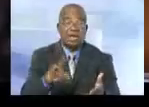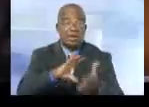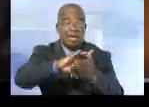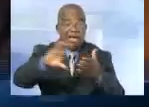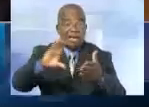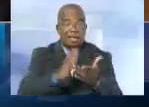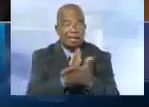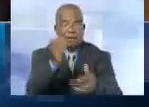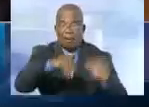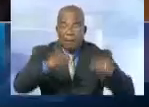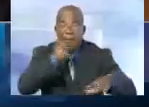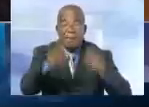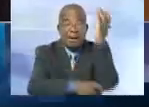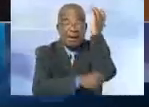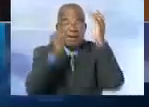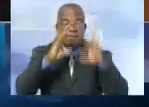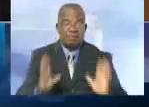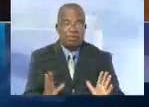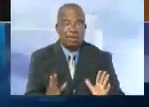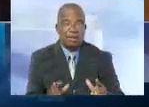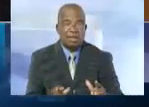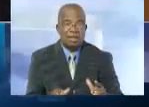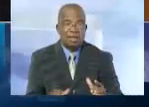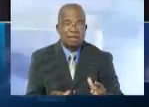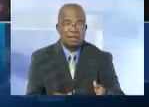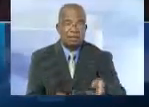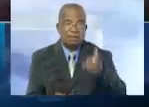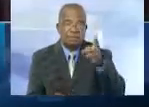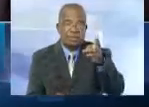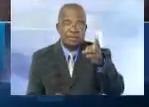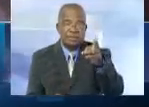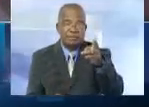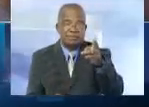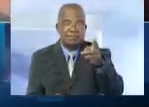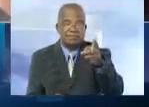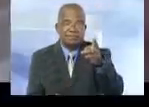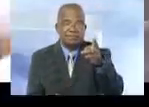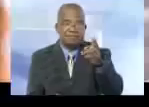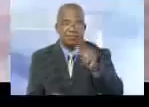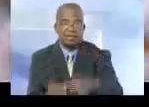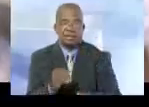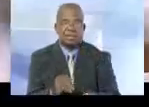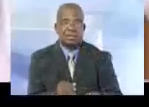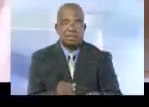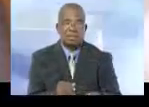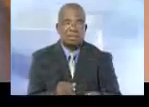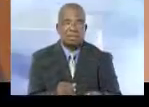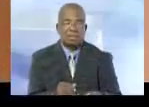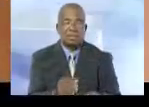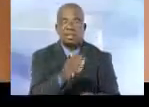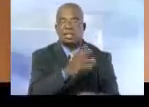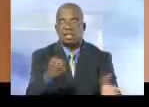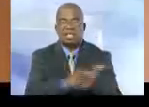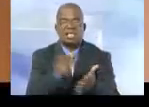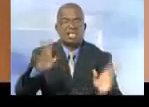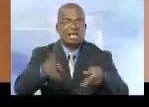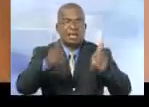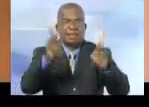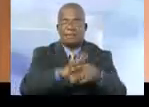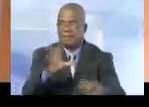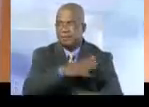sécurisée. Nous avons là, un code barre à deux dimensions, appelé QR code. Donc ce code permet de garantir la